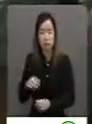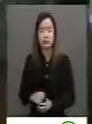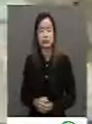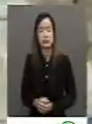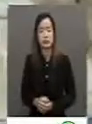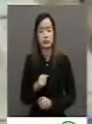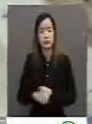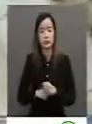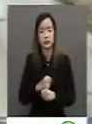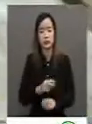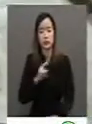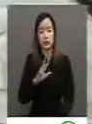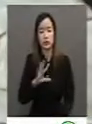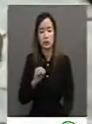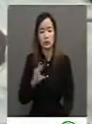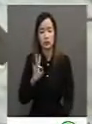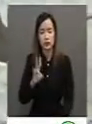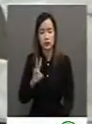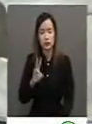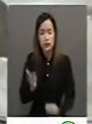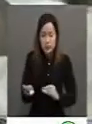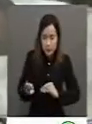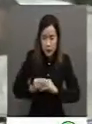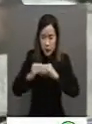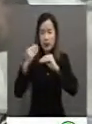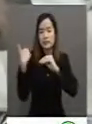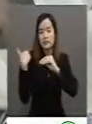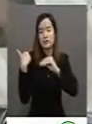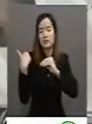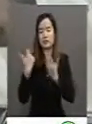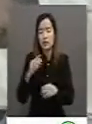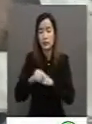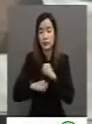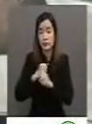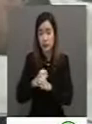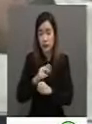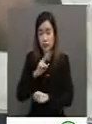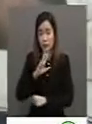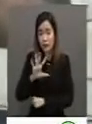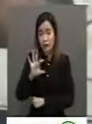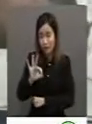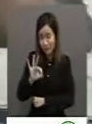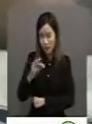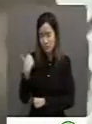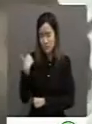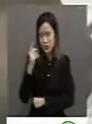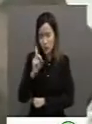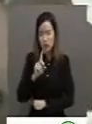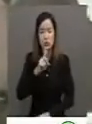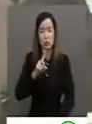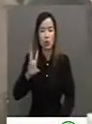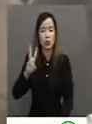ปี2557นะครับจำนวนเริ่มเพิ่มขึ้นแล้วก็ปีที่ผ่านมา2559นะครับอยู่ที่160